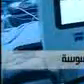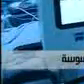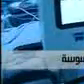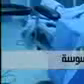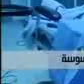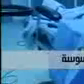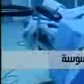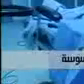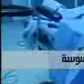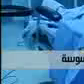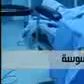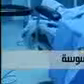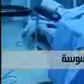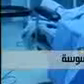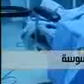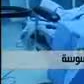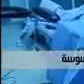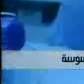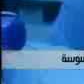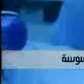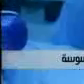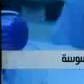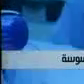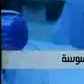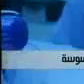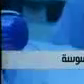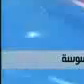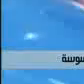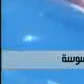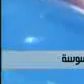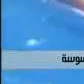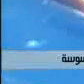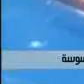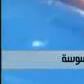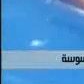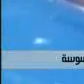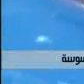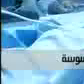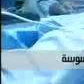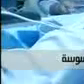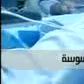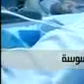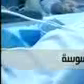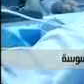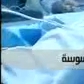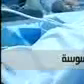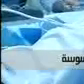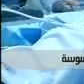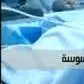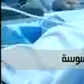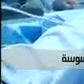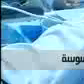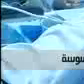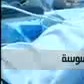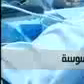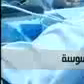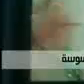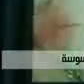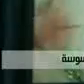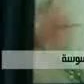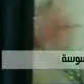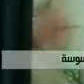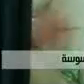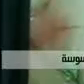خلال مؤتمر لطب العيون بسوسة، أطباء من مختلف أنحاء العالم يستعرضون أحدث التقنيات العلمية والآلية حول أمراض